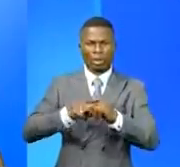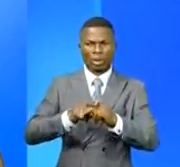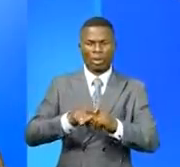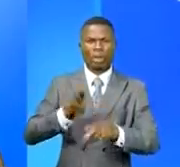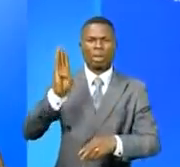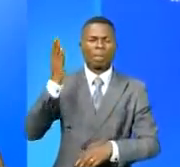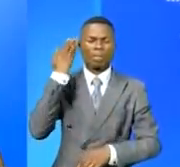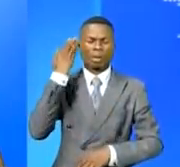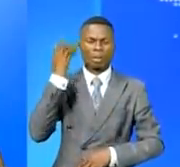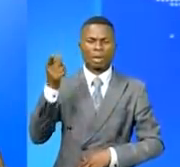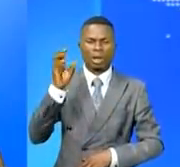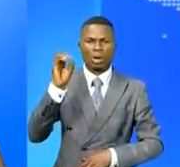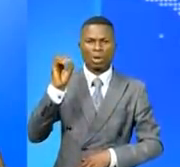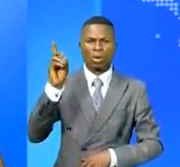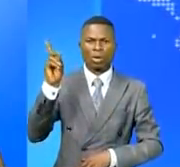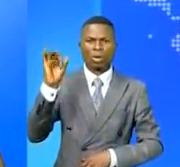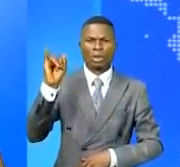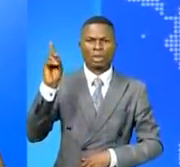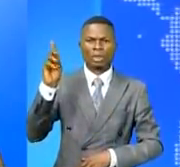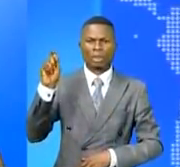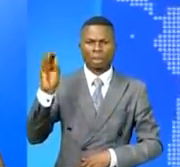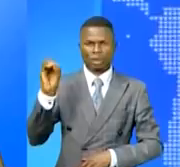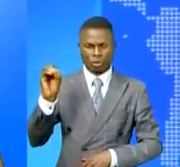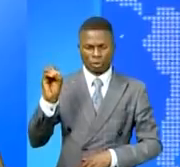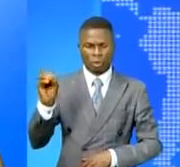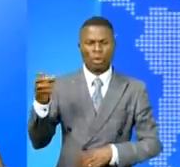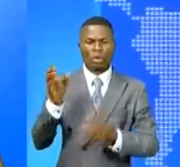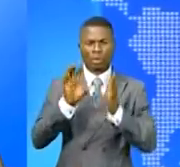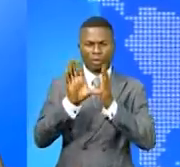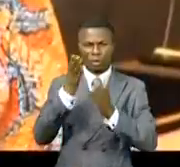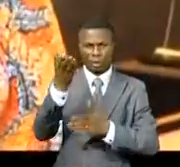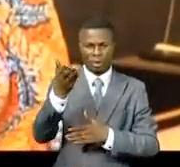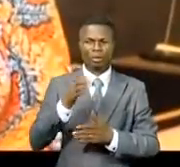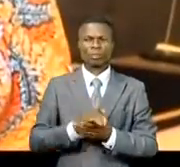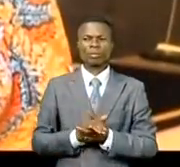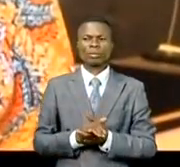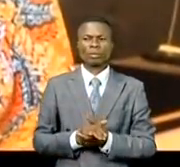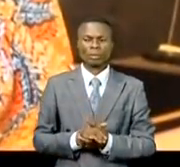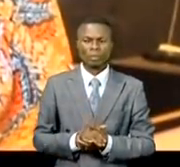Barthélémy Okito. Jolie Kitoumoa et Simon Kankolongo ont signé ces reportages.